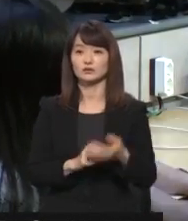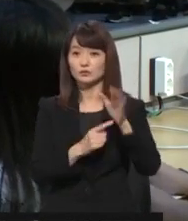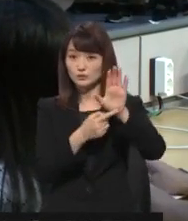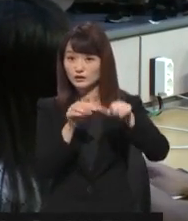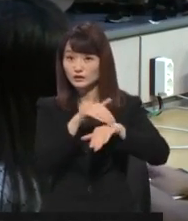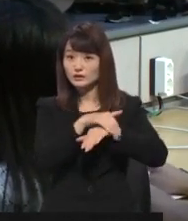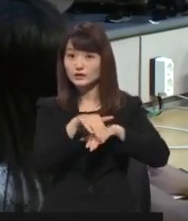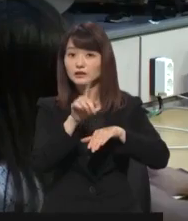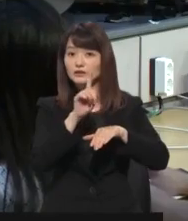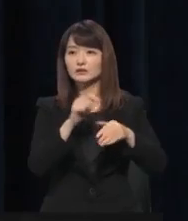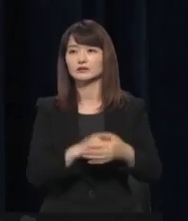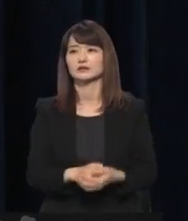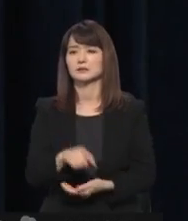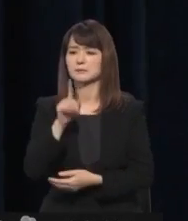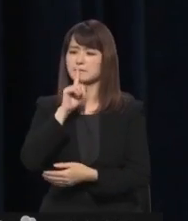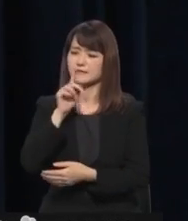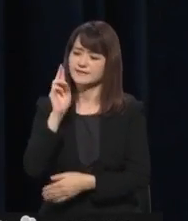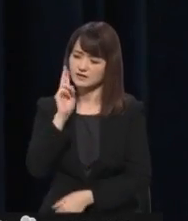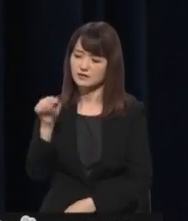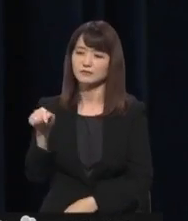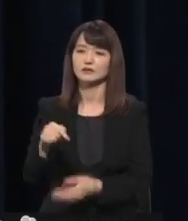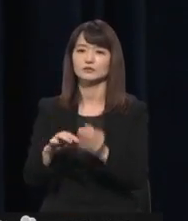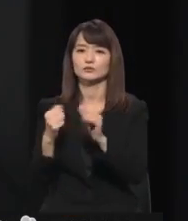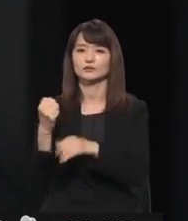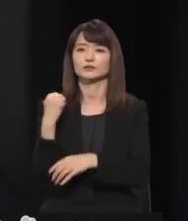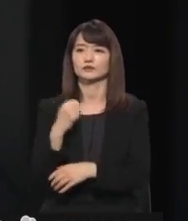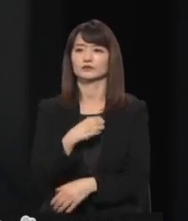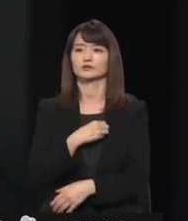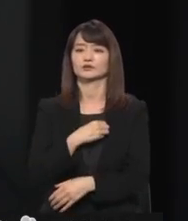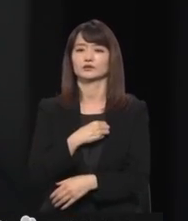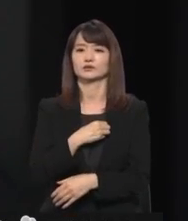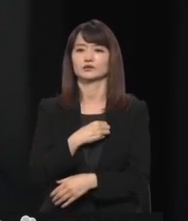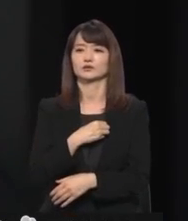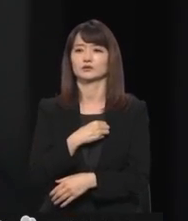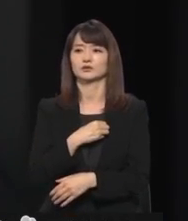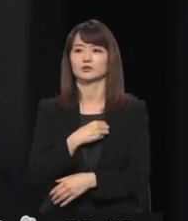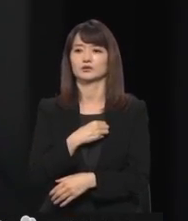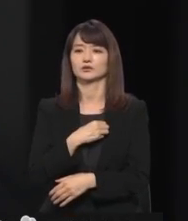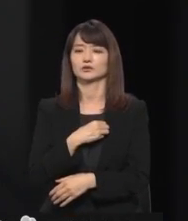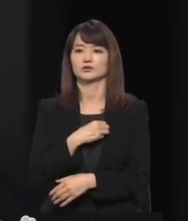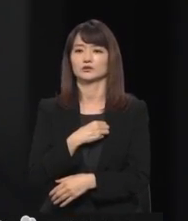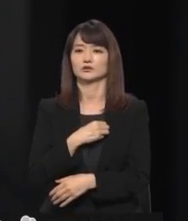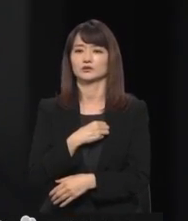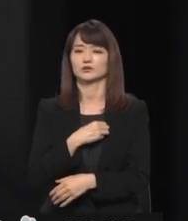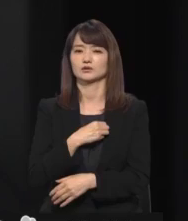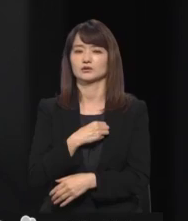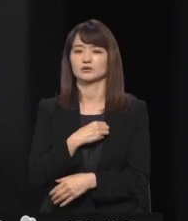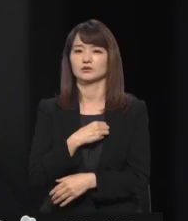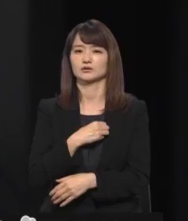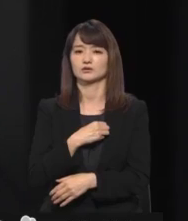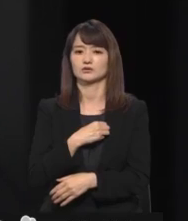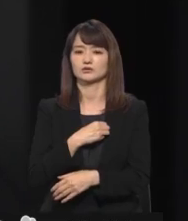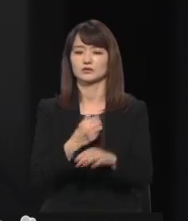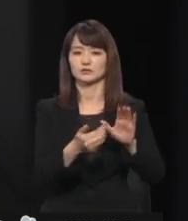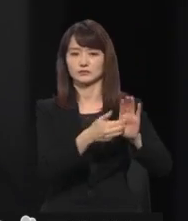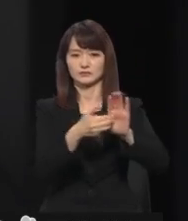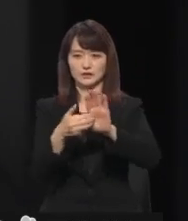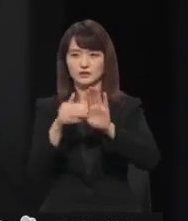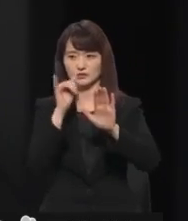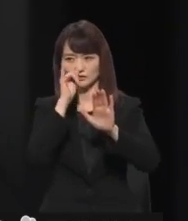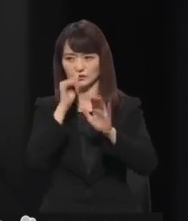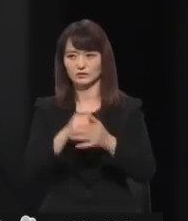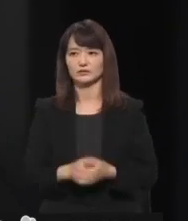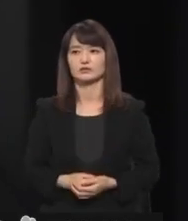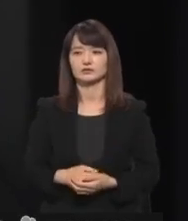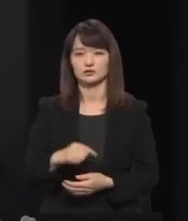뭐냐 나가도 너무나 갔으니까 국민의 힘 다 원들의 동우는 이것으로 막을 수 있겠다 라고 하니까 셀프 유출하고 셀프 결과 하고